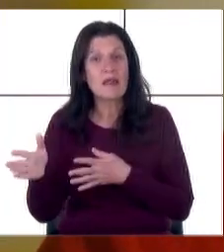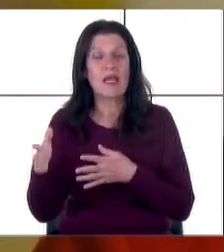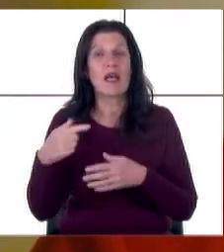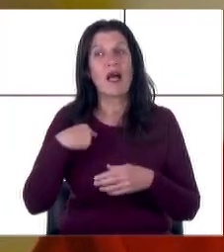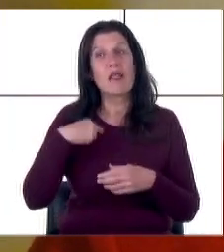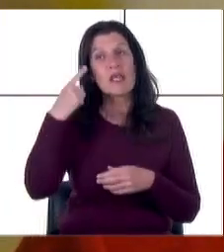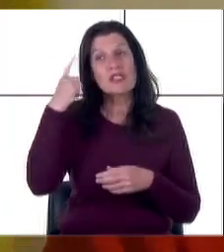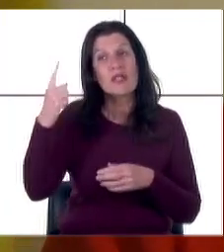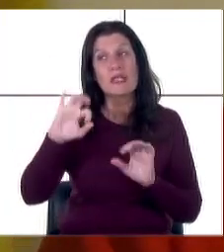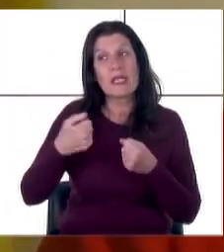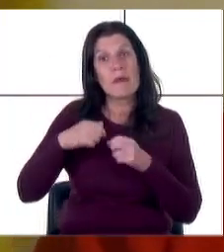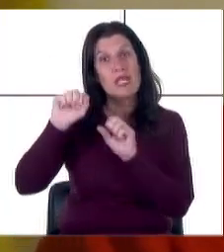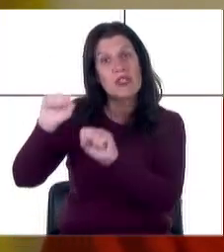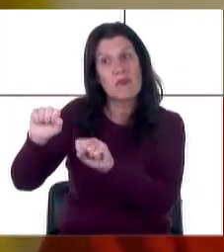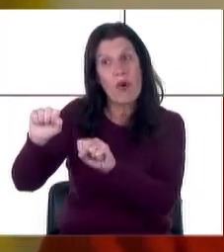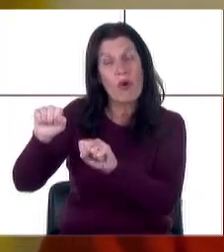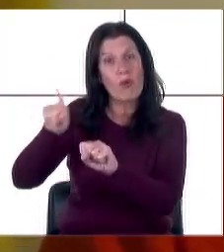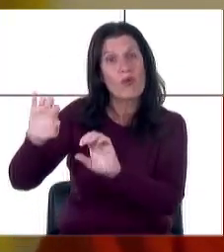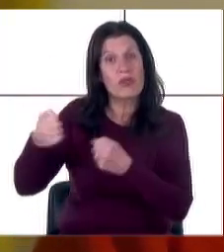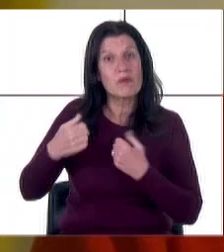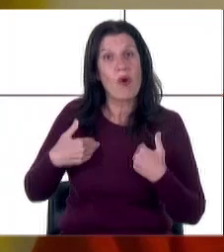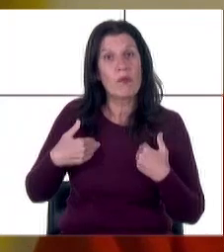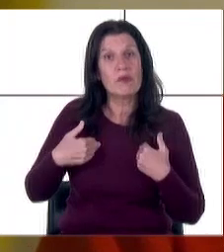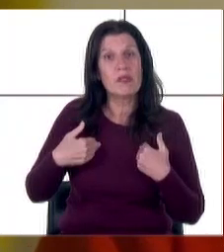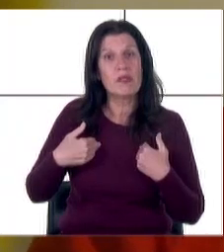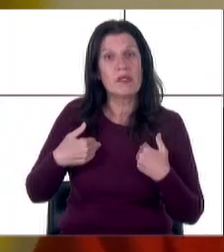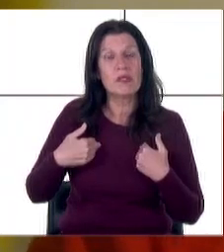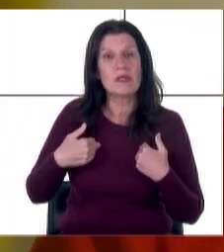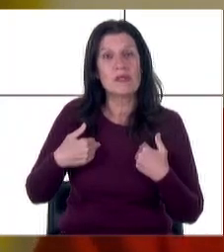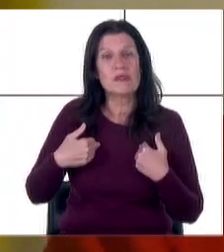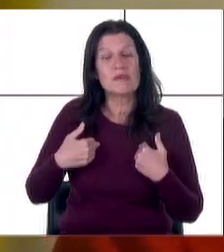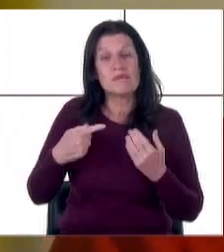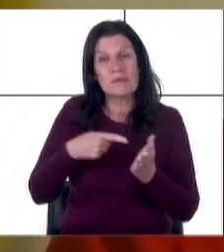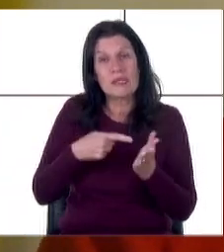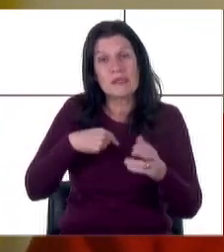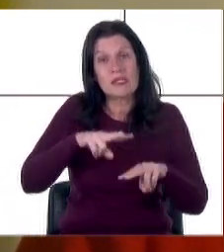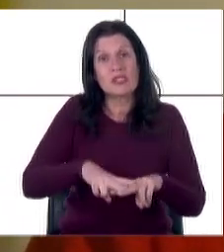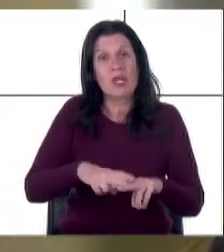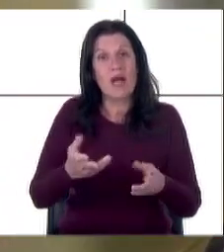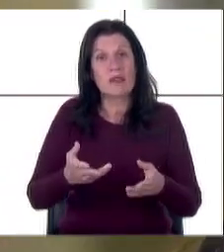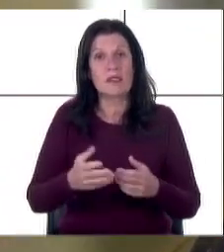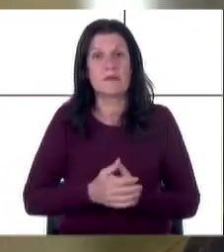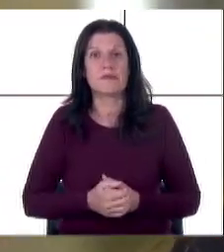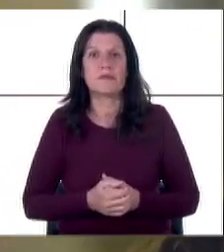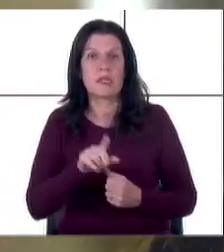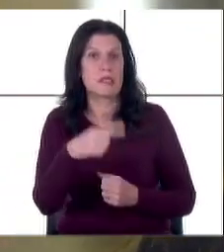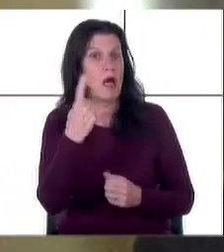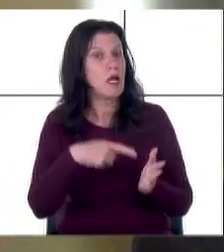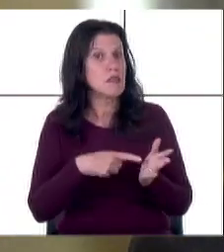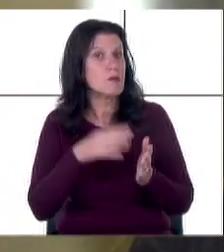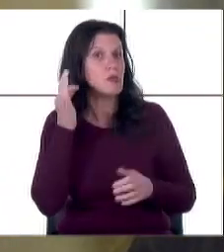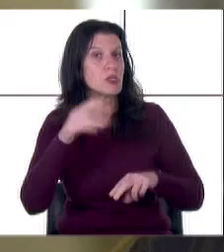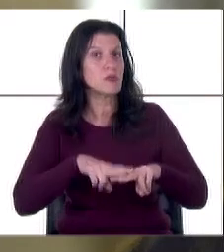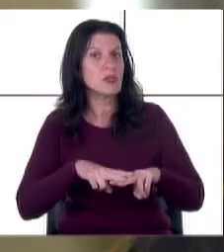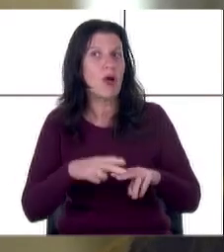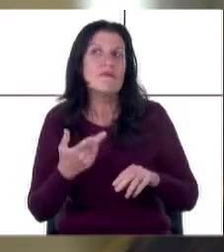הוא יתמוך בחזרה. בגלל זה נשארתי. זו אחת הסיבות שנשים, אגב, נשארות לפעמים. כי הן חוששות, זה